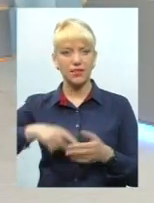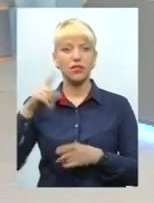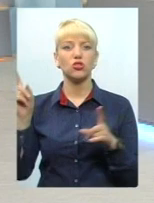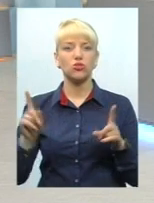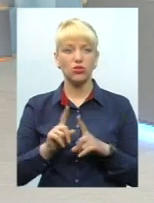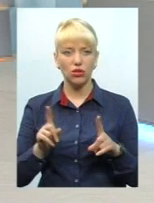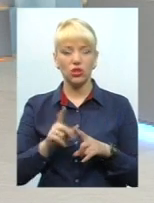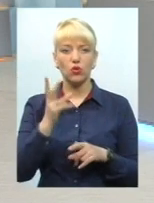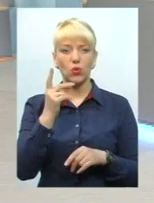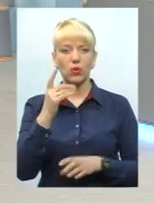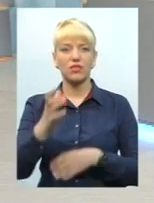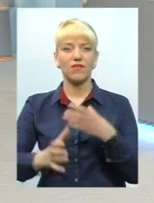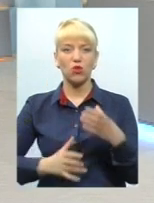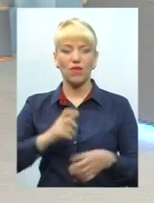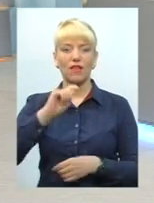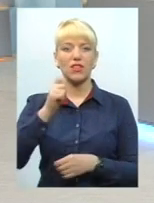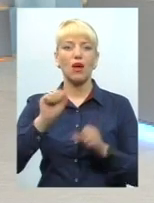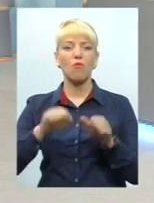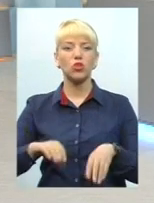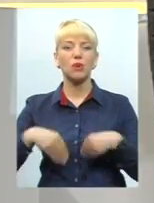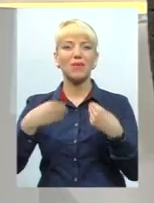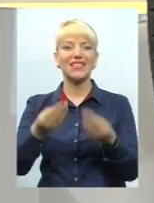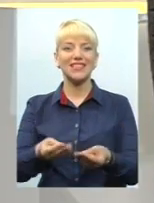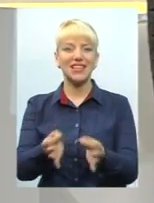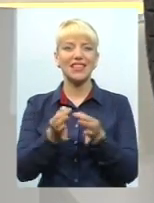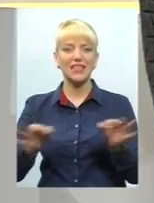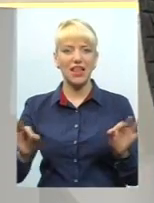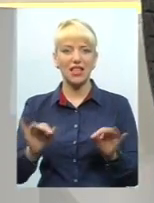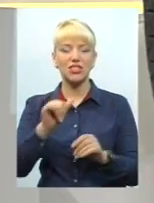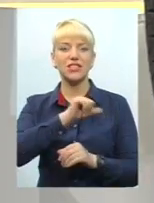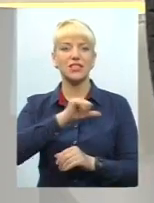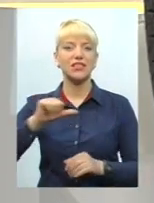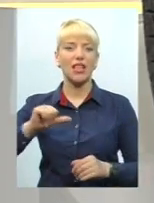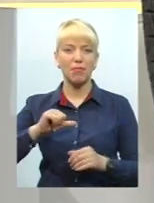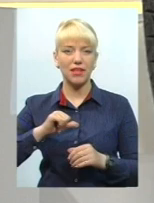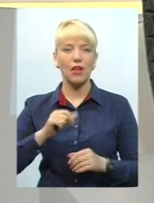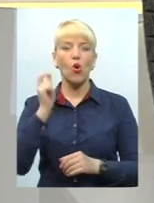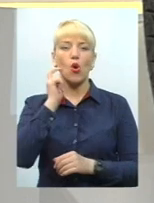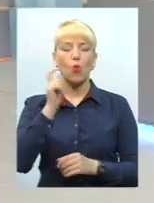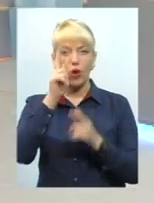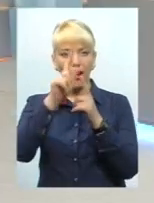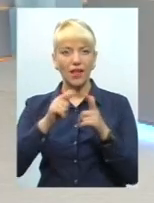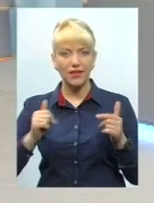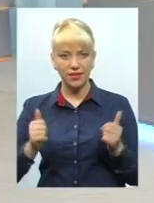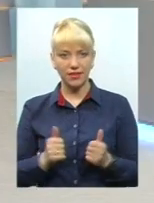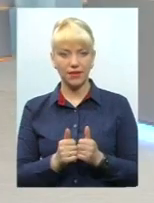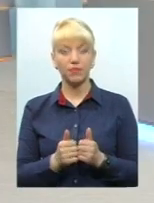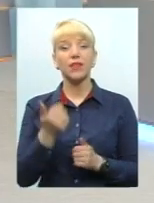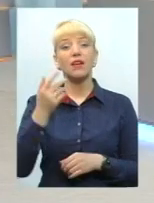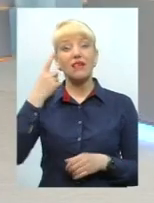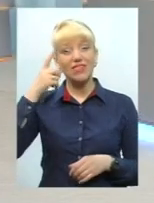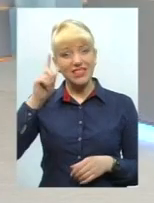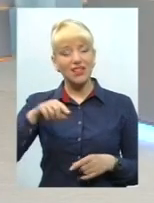що Друга світова війна може принести незалежність і самій Україні, як такі. Ви знаєте, так,